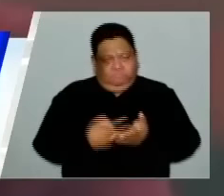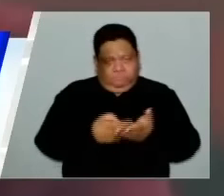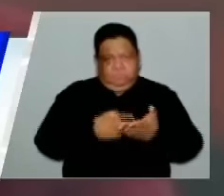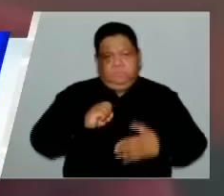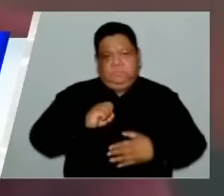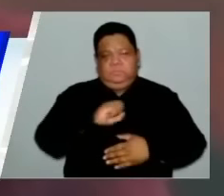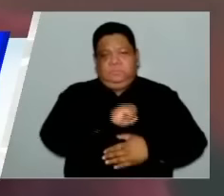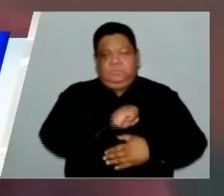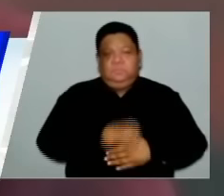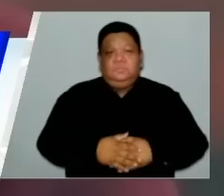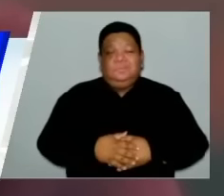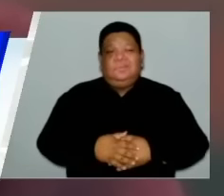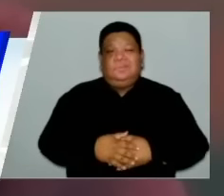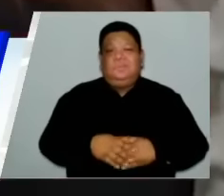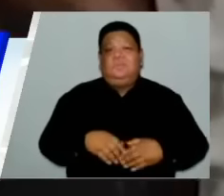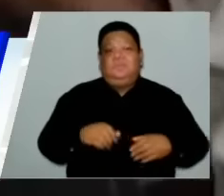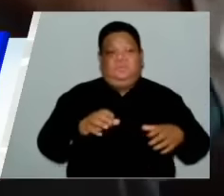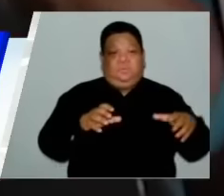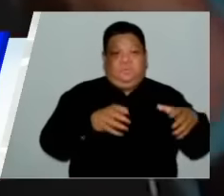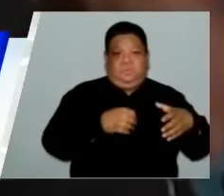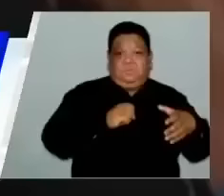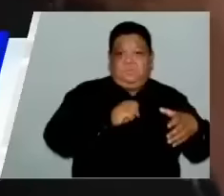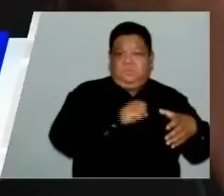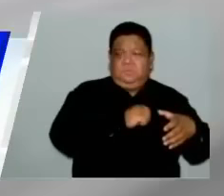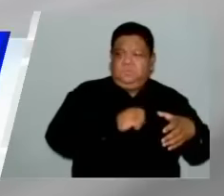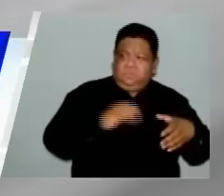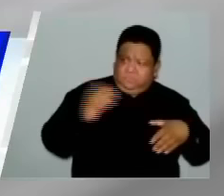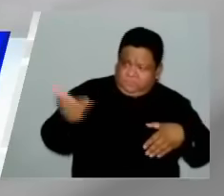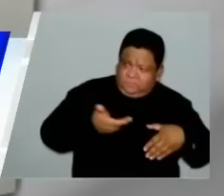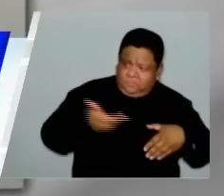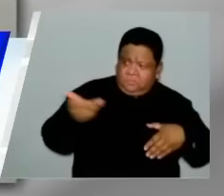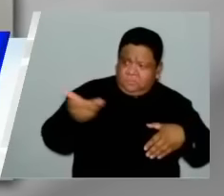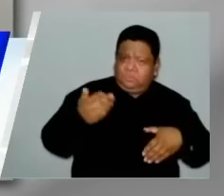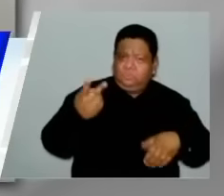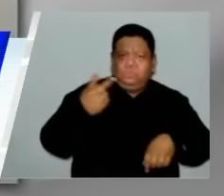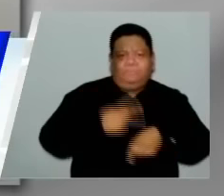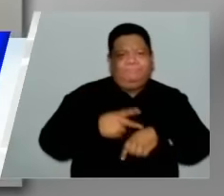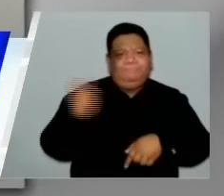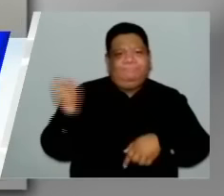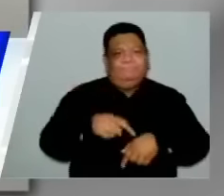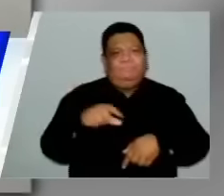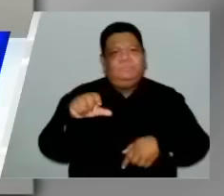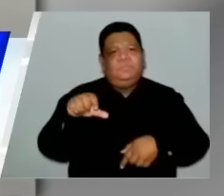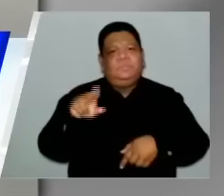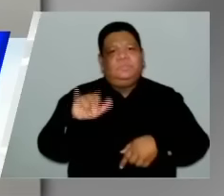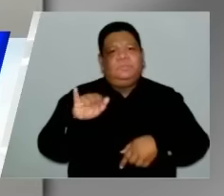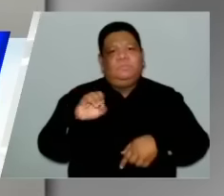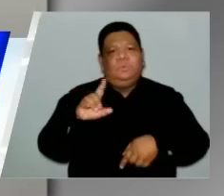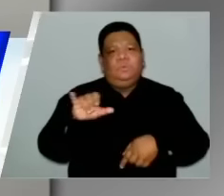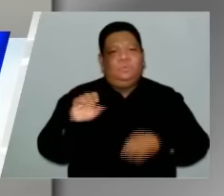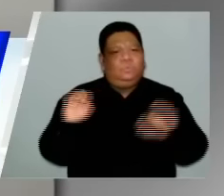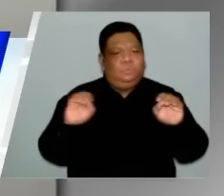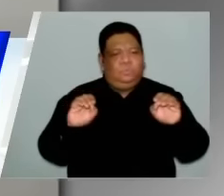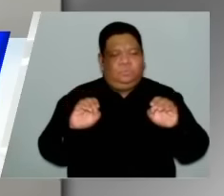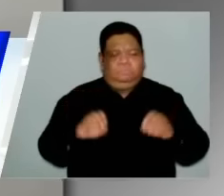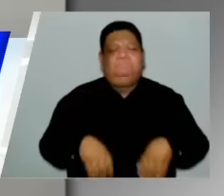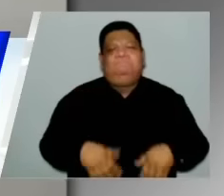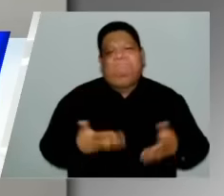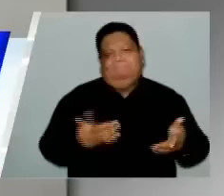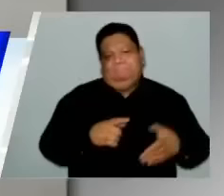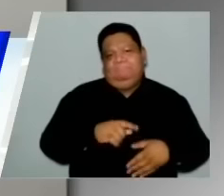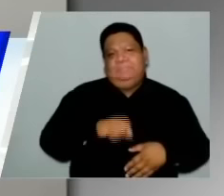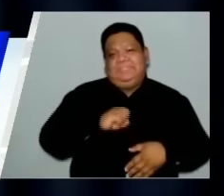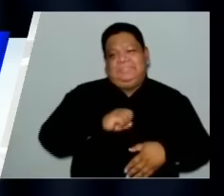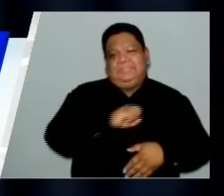kay Quibuloy, dalawang beses na siyang hindi sumipot sa pagdinig. Kaya ngayon, nag-issue na ng sampina ang Senado. Ang sampina,